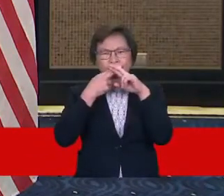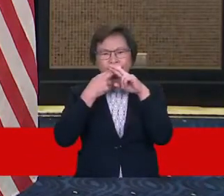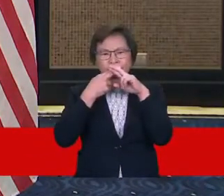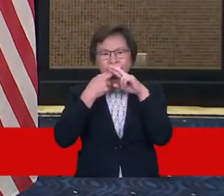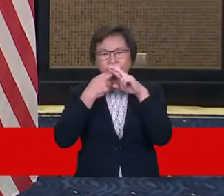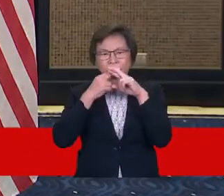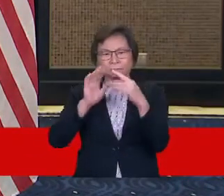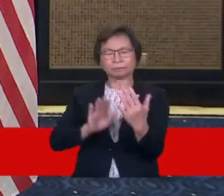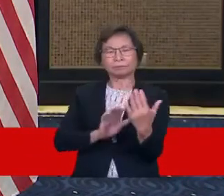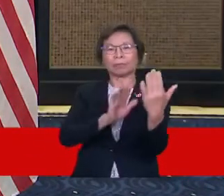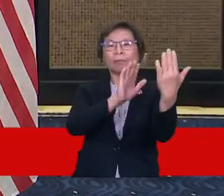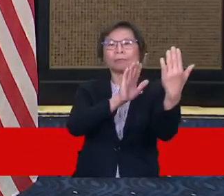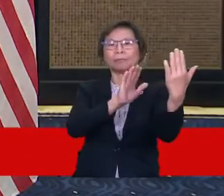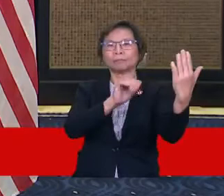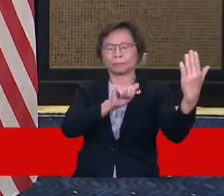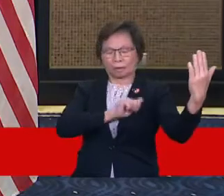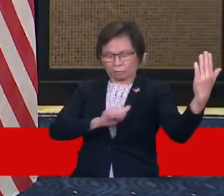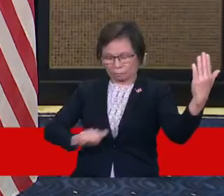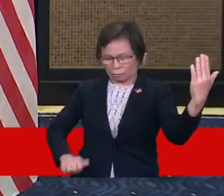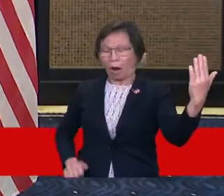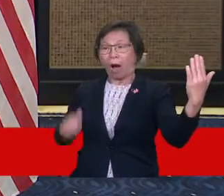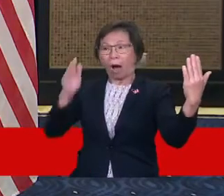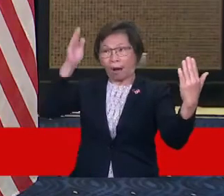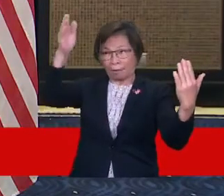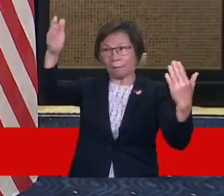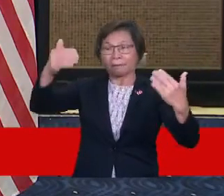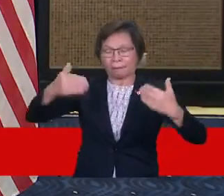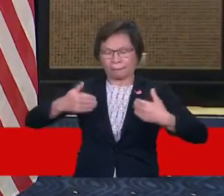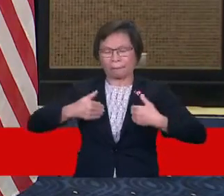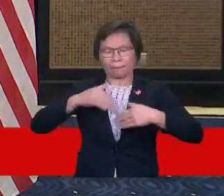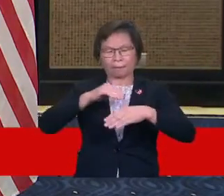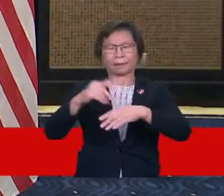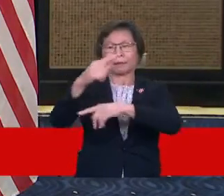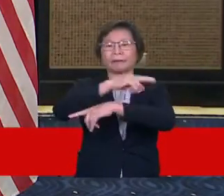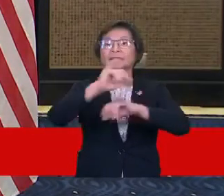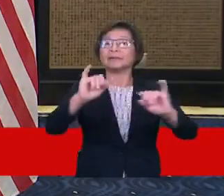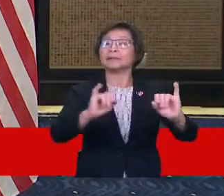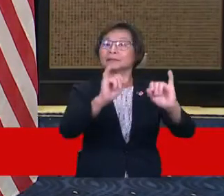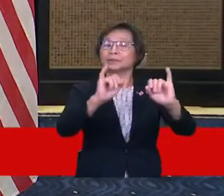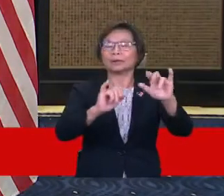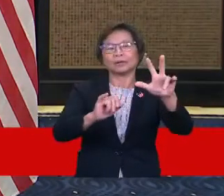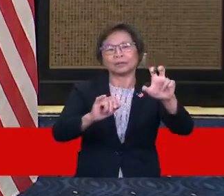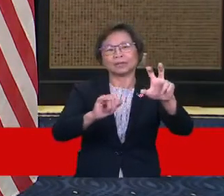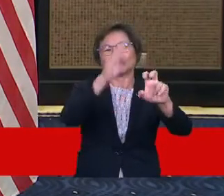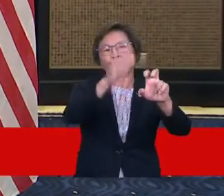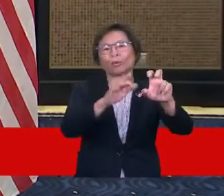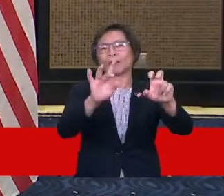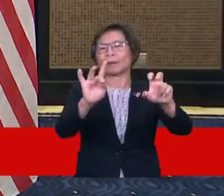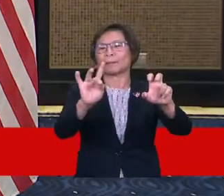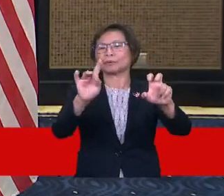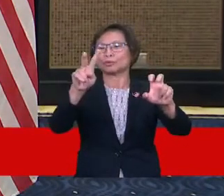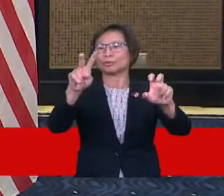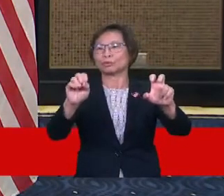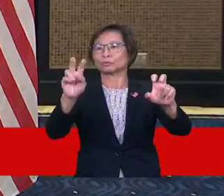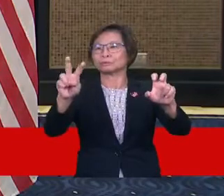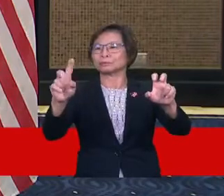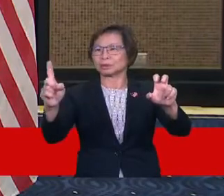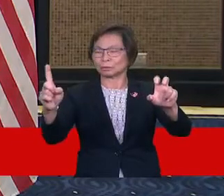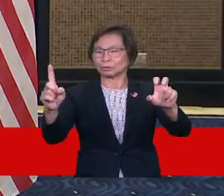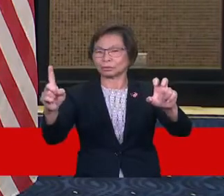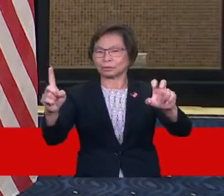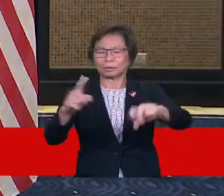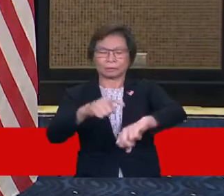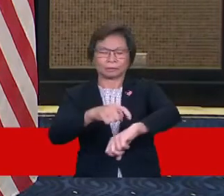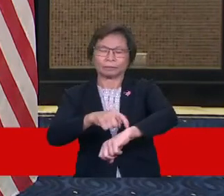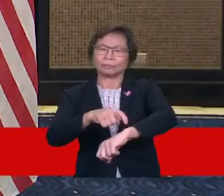di hadapan Baginda yang akan diadakan pada izin 30oz 2021